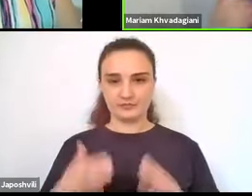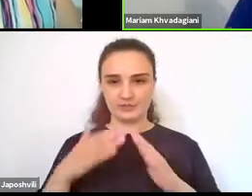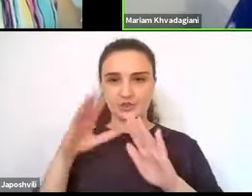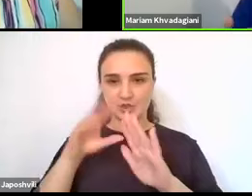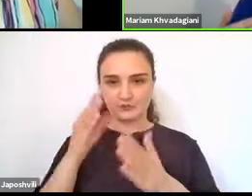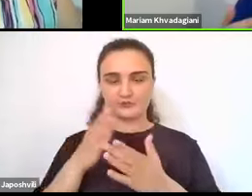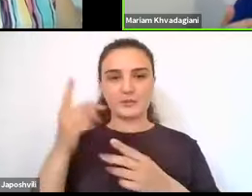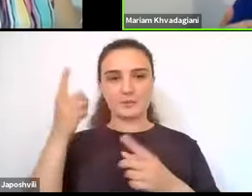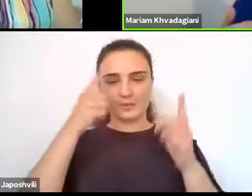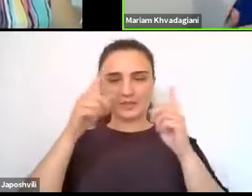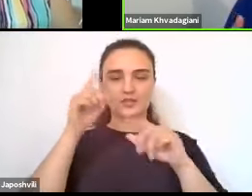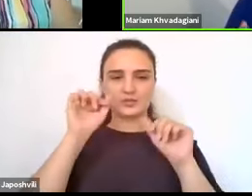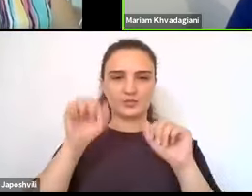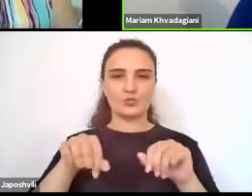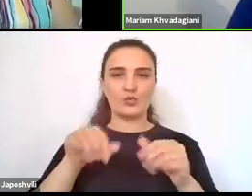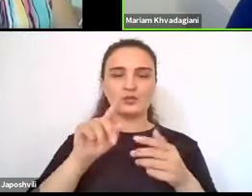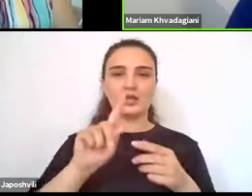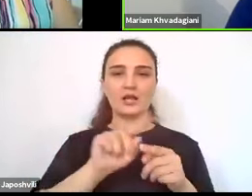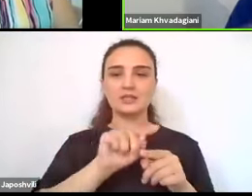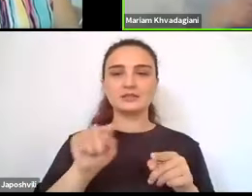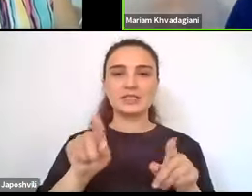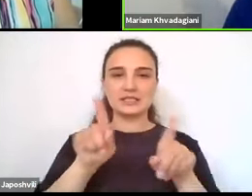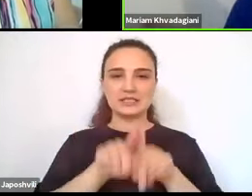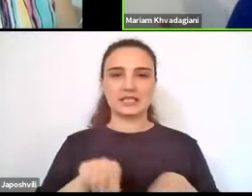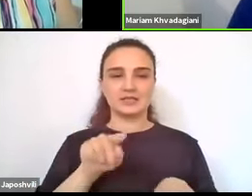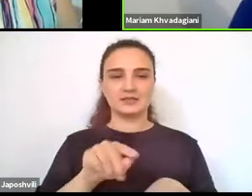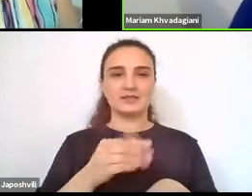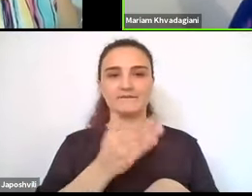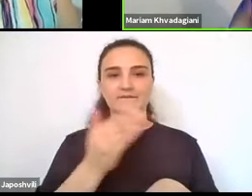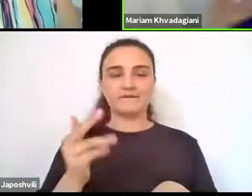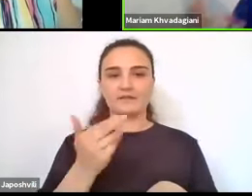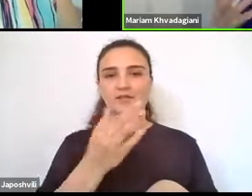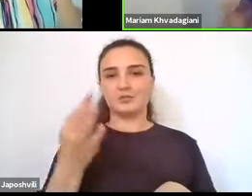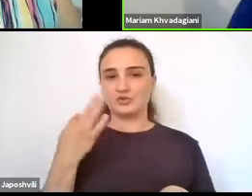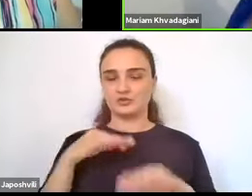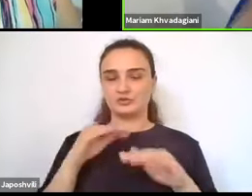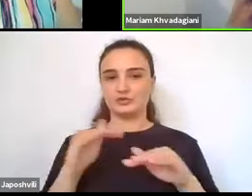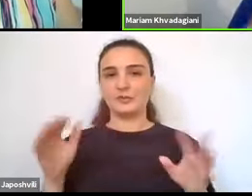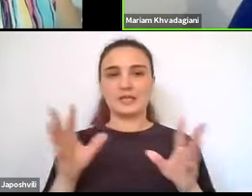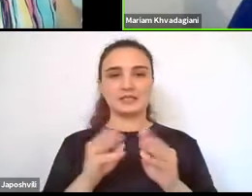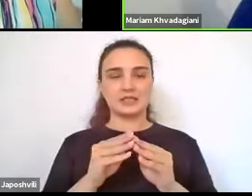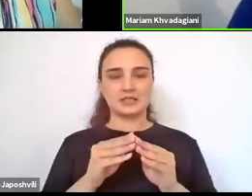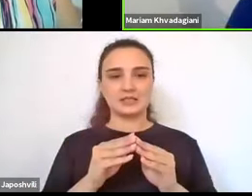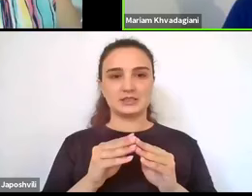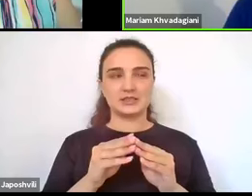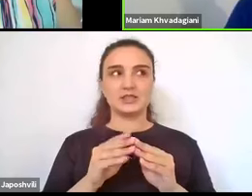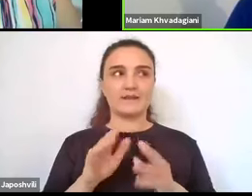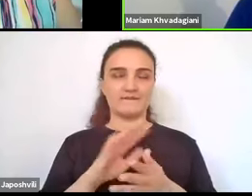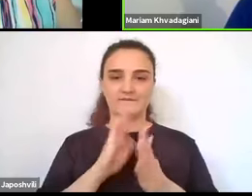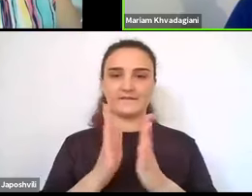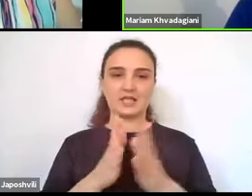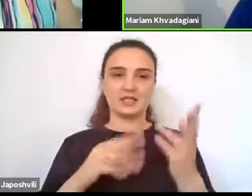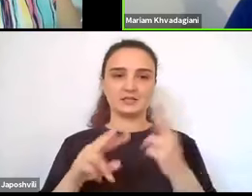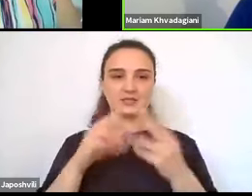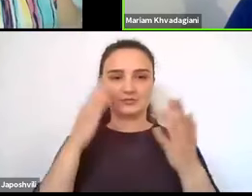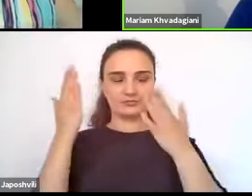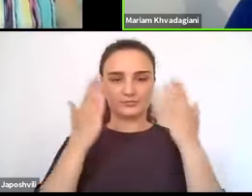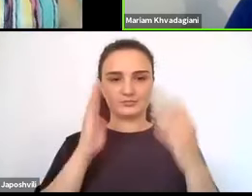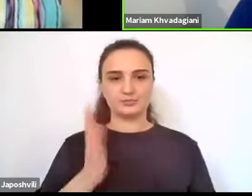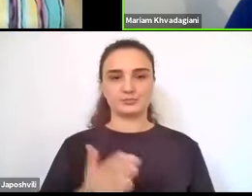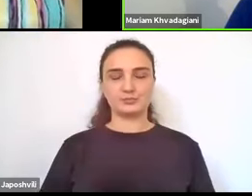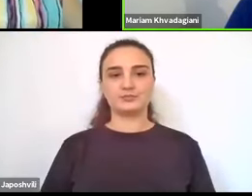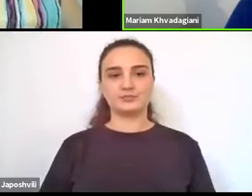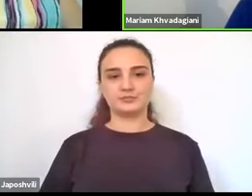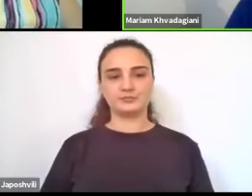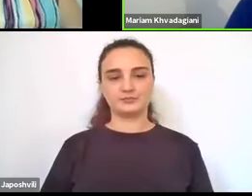ფანტაზია და მიეცით დანიშნულება ახას რაღაცა ისეთი თქვენ და თქვენმა შვილმა ერთად, რითაც ყველა ერთად იხალისებთ.